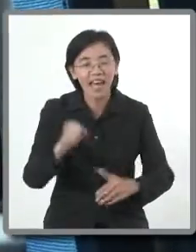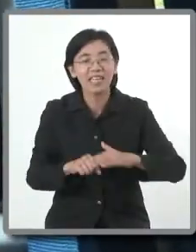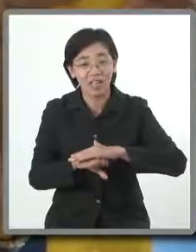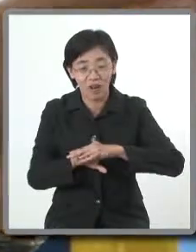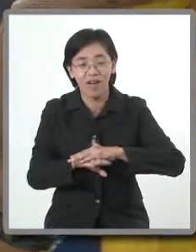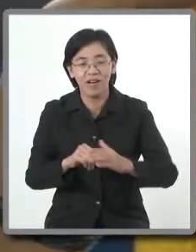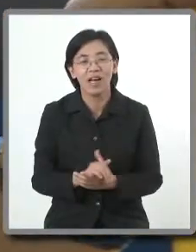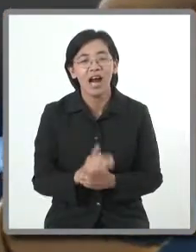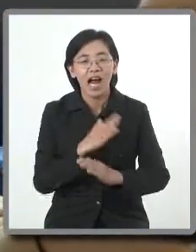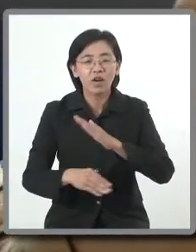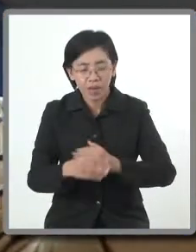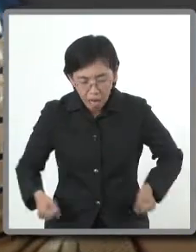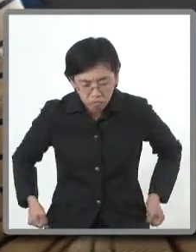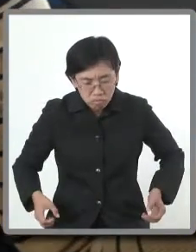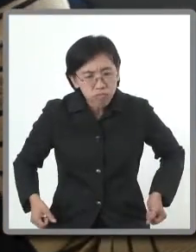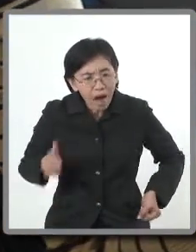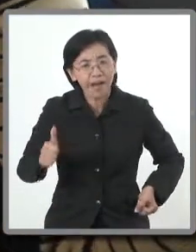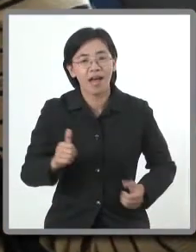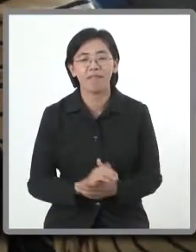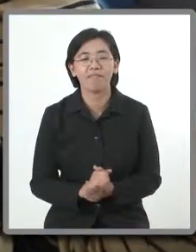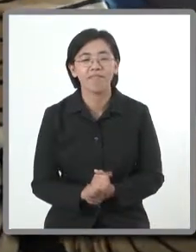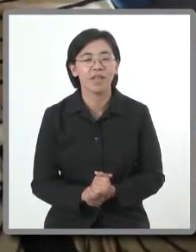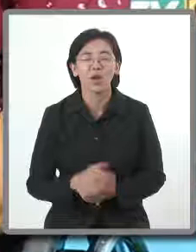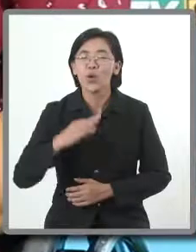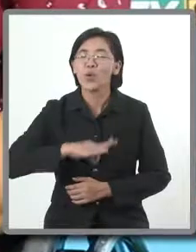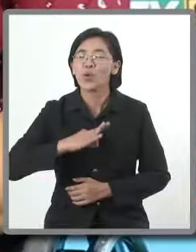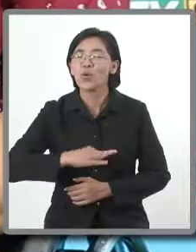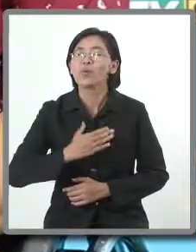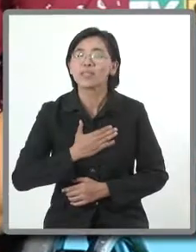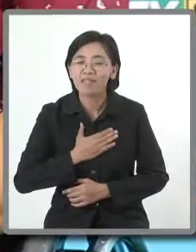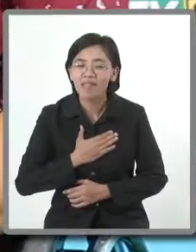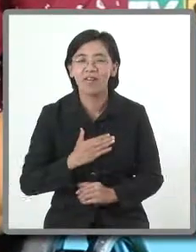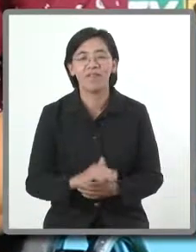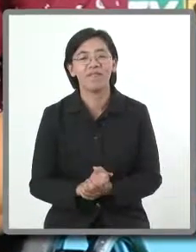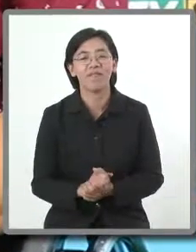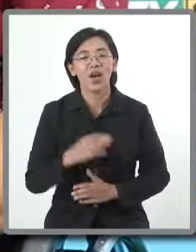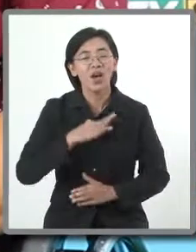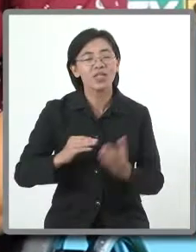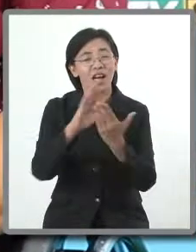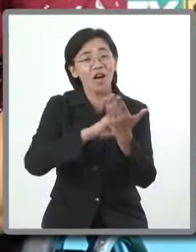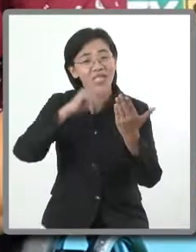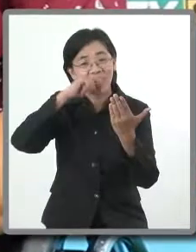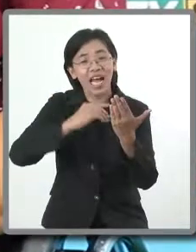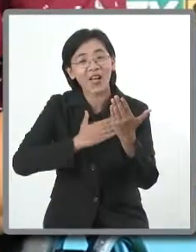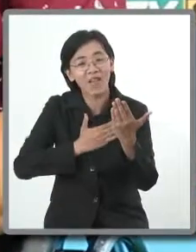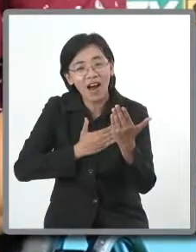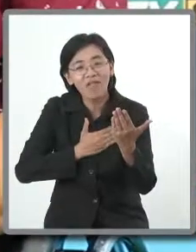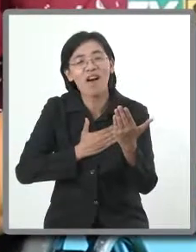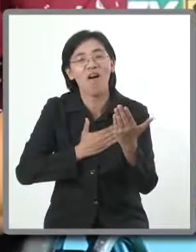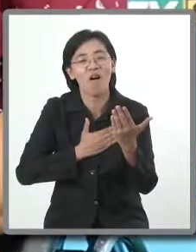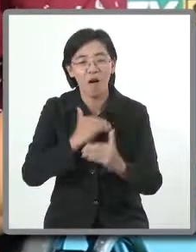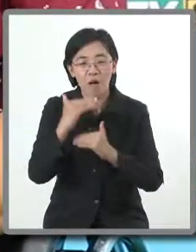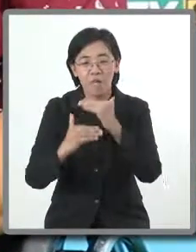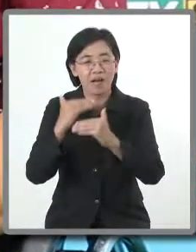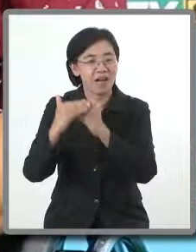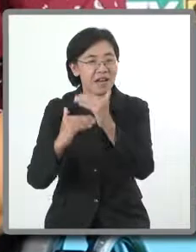ร์ซัพพอร์ตวีลแชร์ได้ก็ทำให้ประเทศไทยดูมีความทันสมัยระ